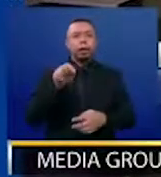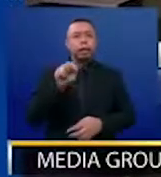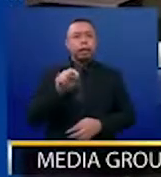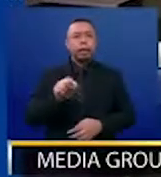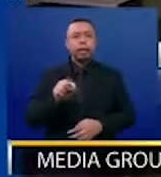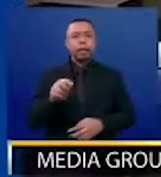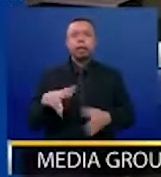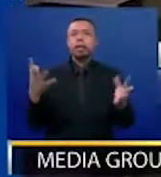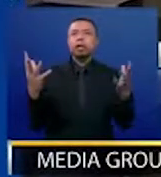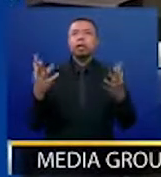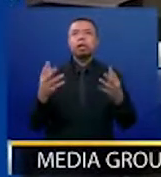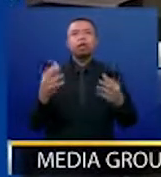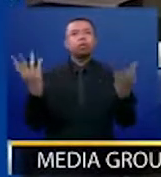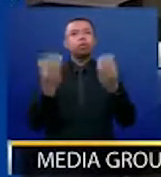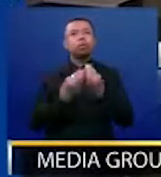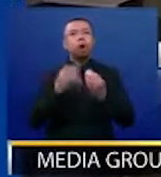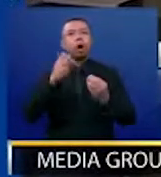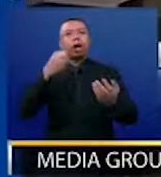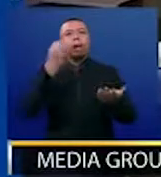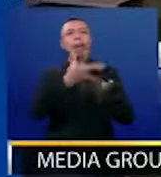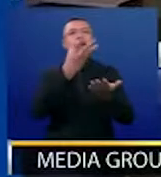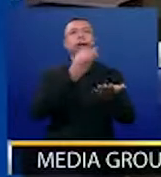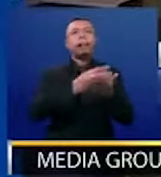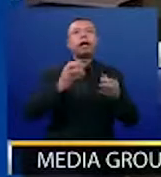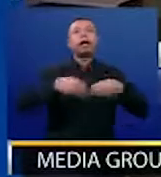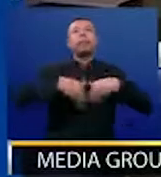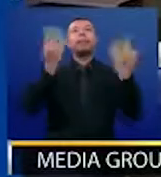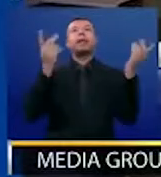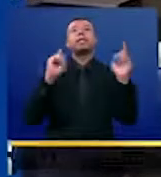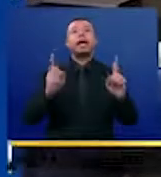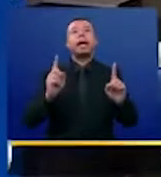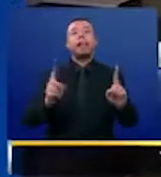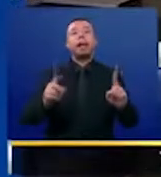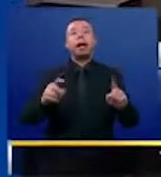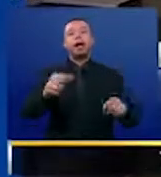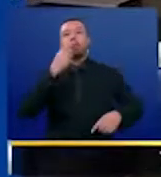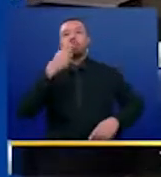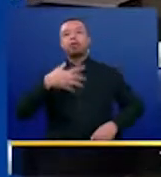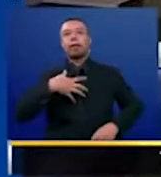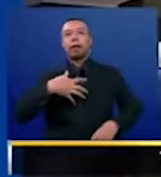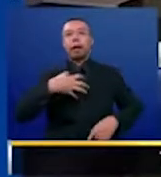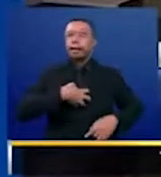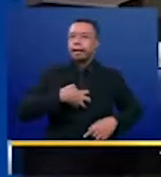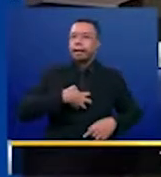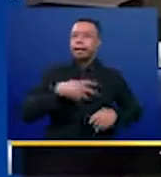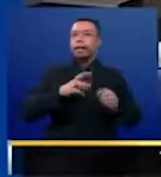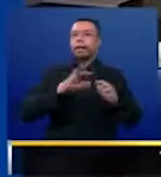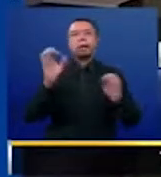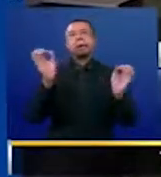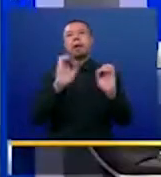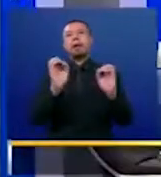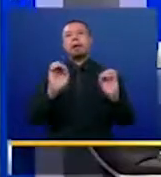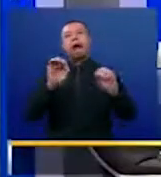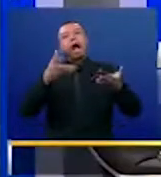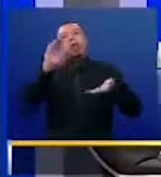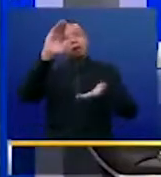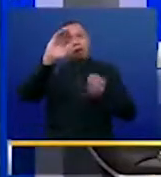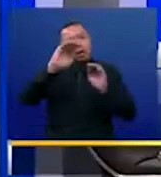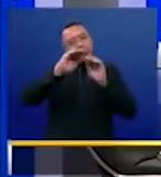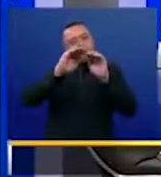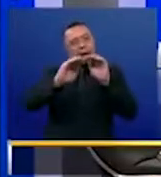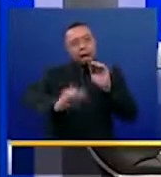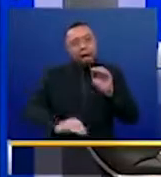tingkat peristiwa dan tindakan pelanggaran kebebasan beragama atau berkeyakinan rendah atau tidak ada sama sekali